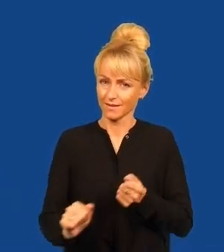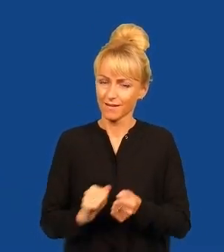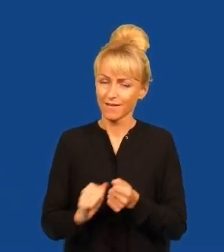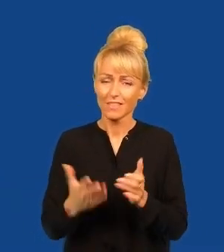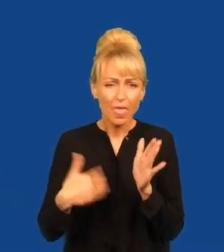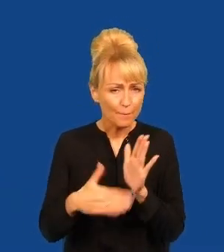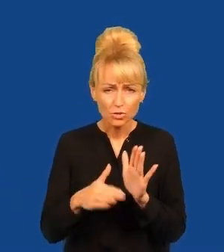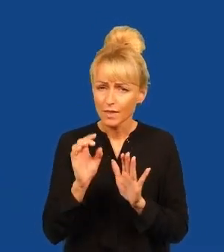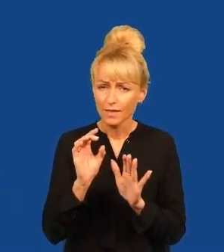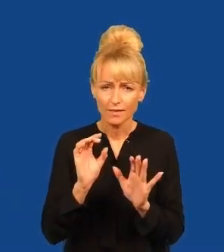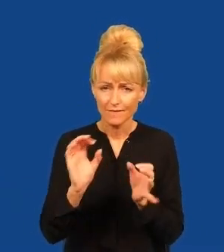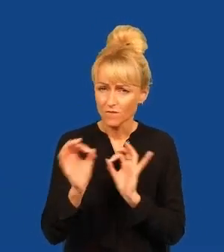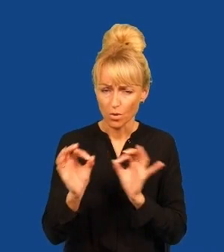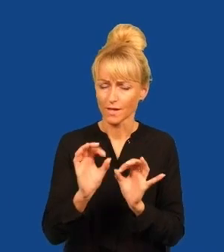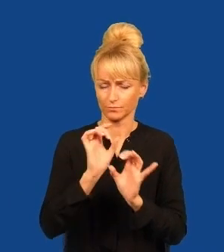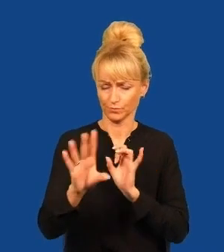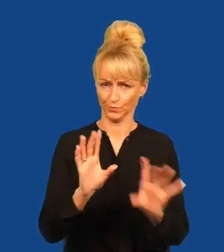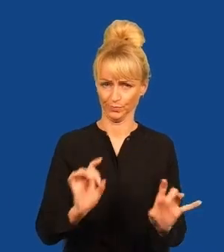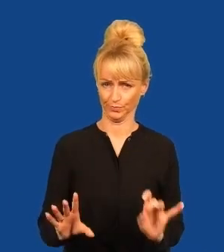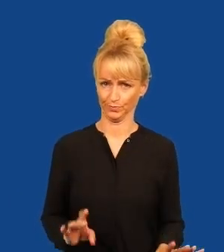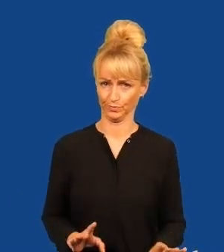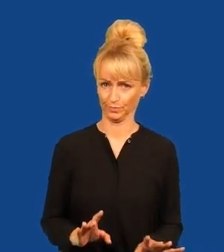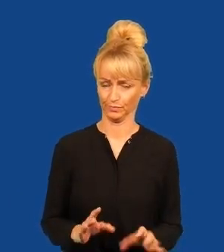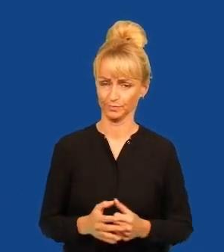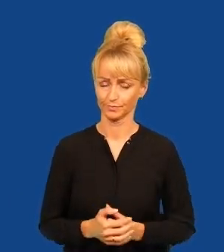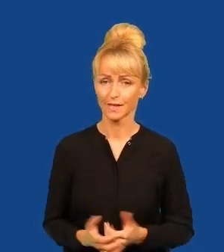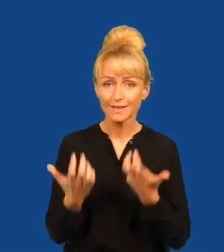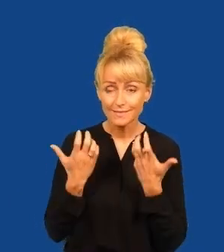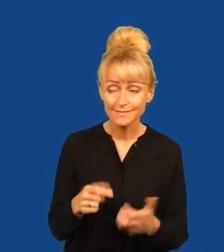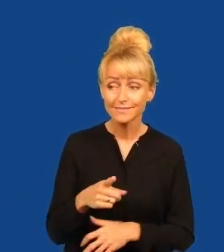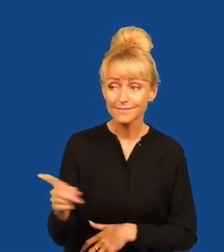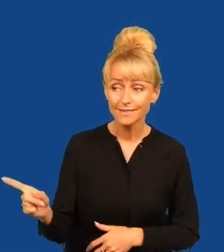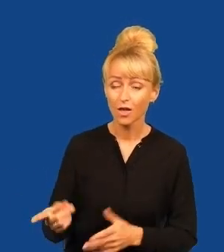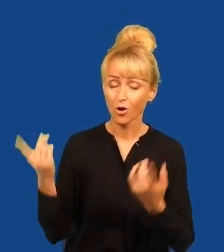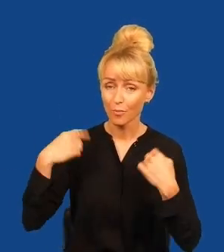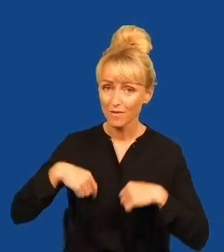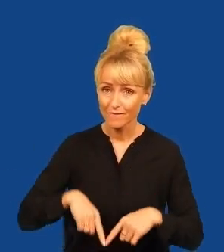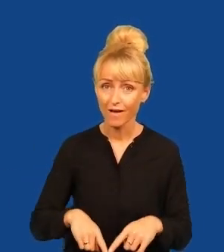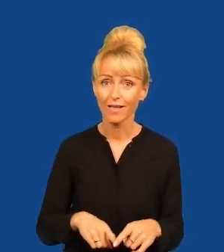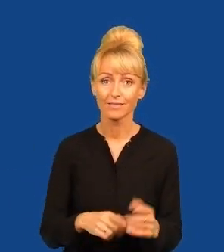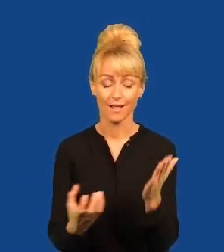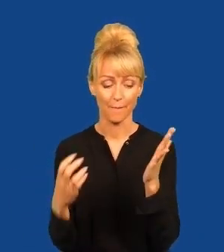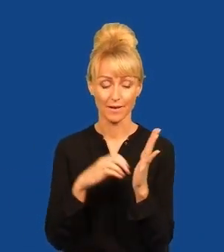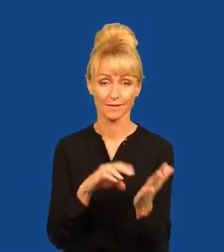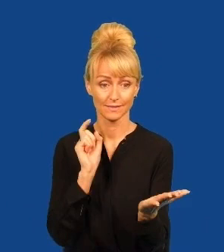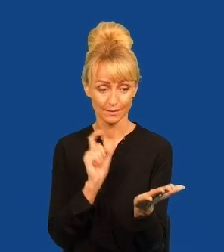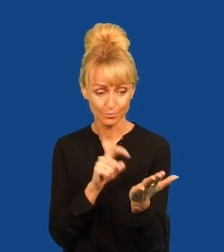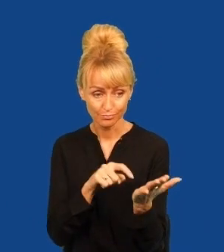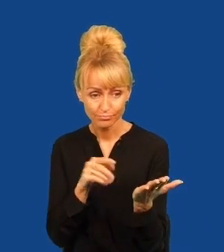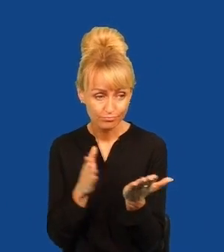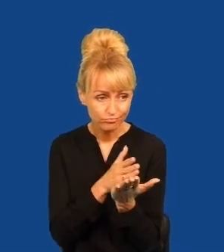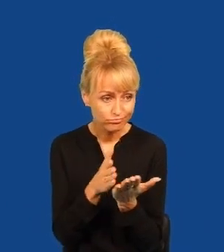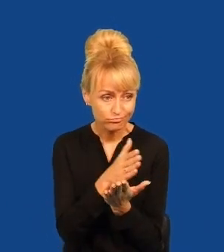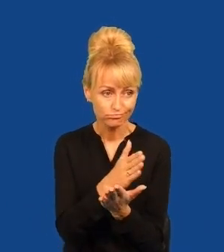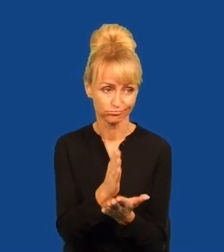ambasadorami użytkownika. Chcemy, żeby użytkownik chodził po apce jak po dobrym szlaku górskim, prosto do celu i z